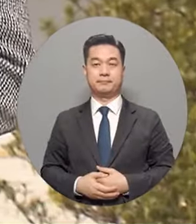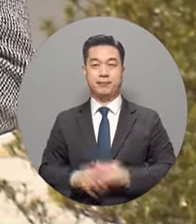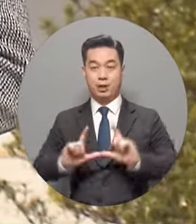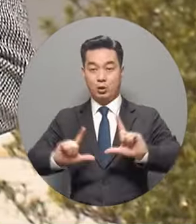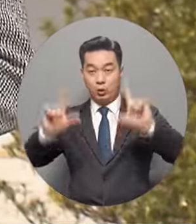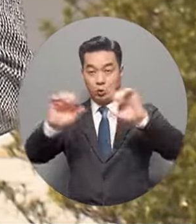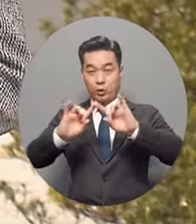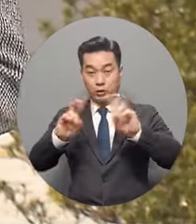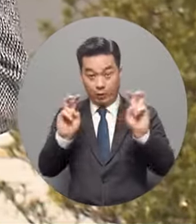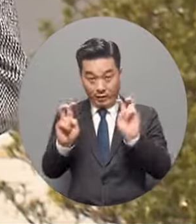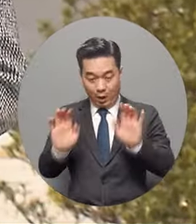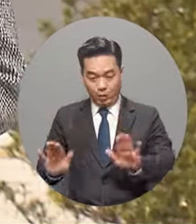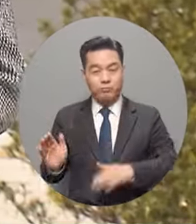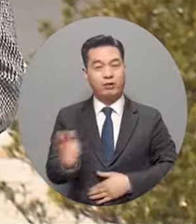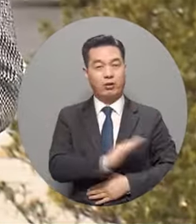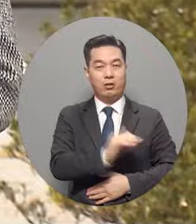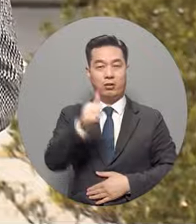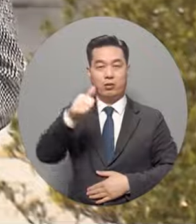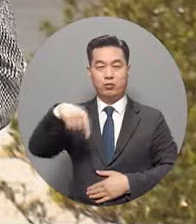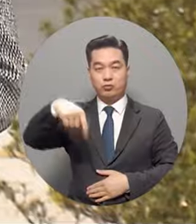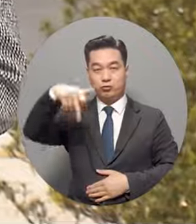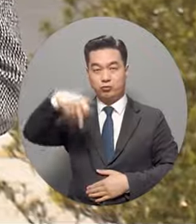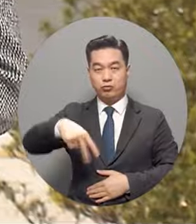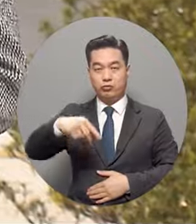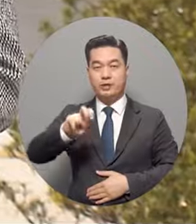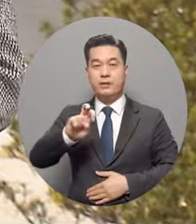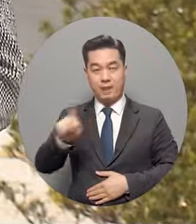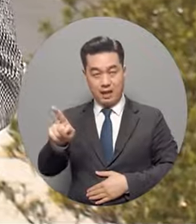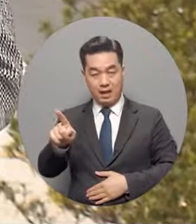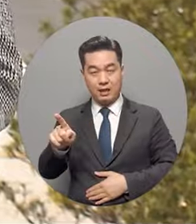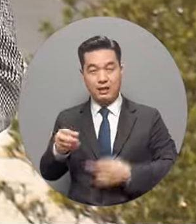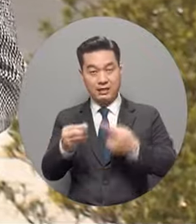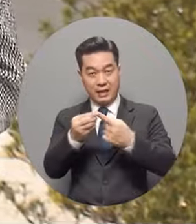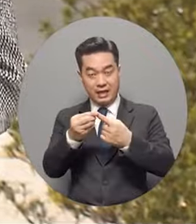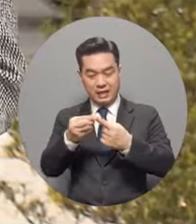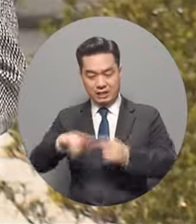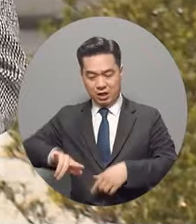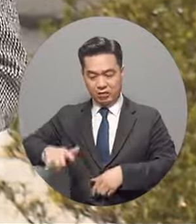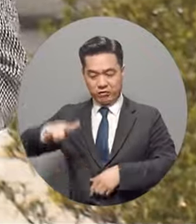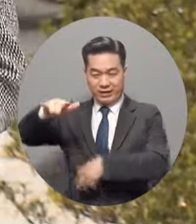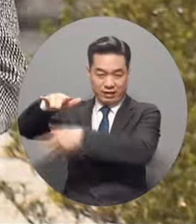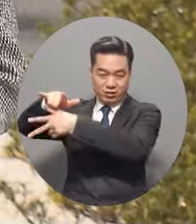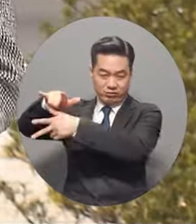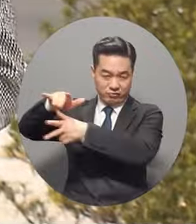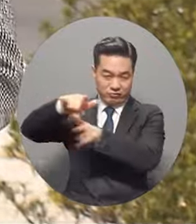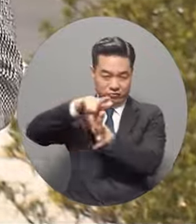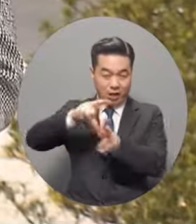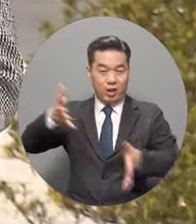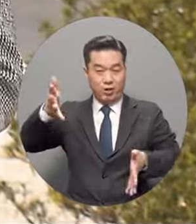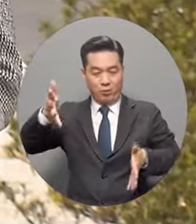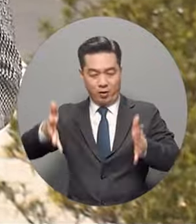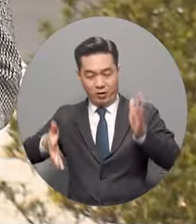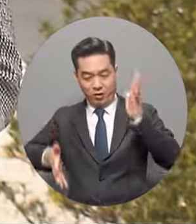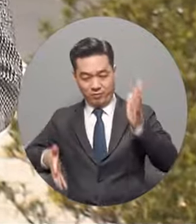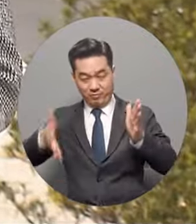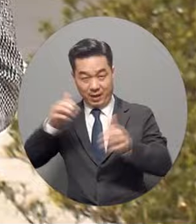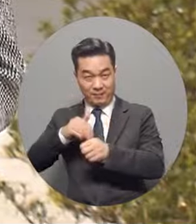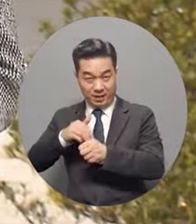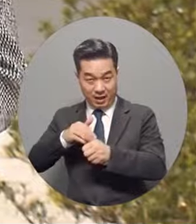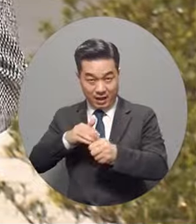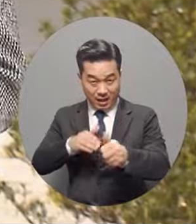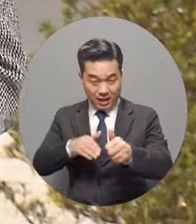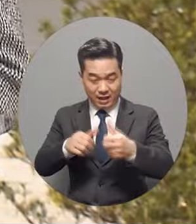도쿄전력은 오늘부터 후쿠시마 제1원전에 촬영용 드론과 로봇을 투입해 녹아내린 핵 연료봉